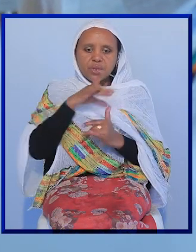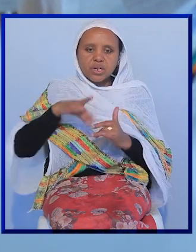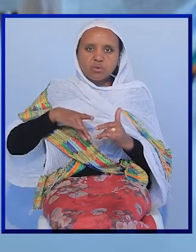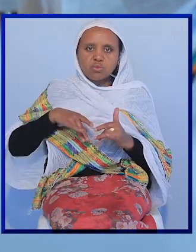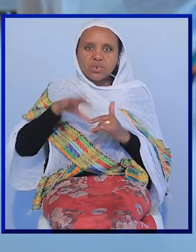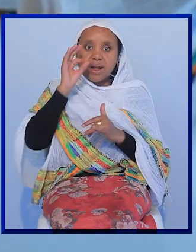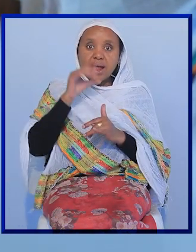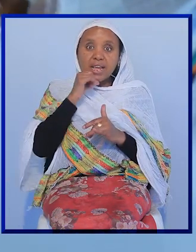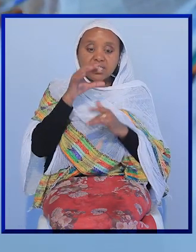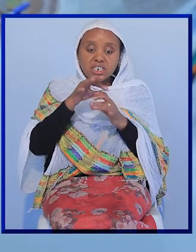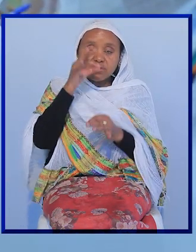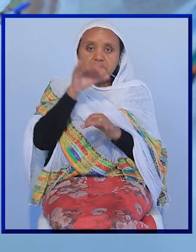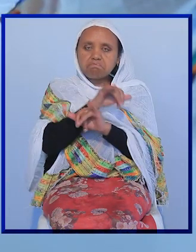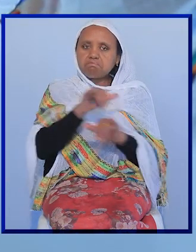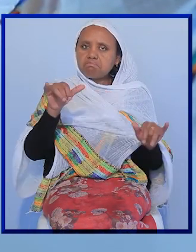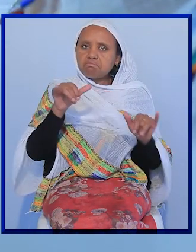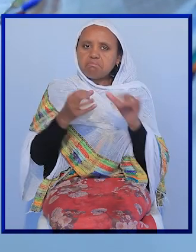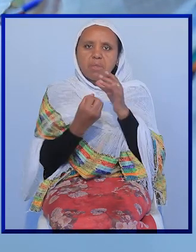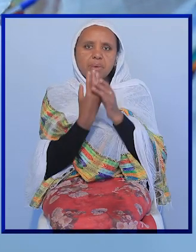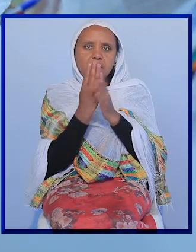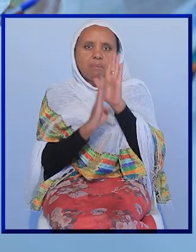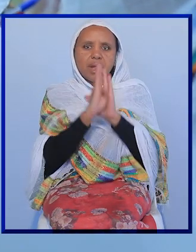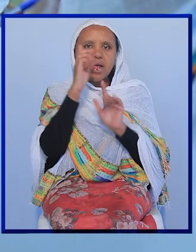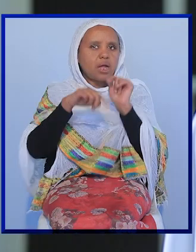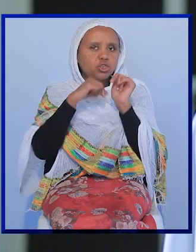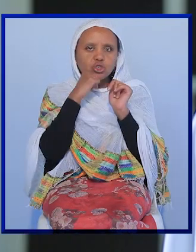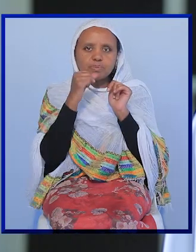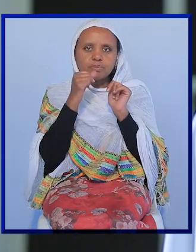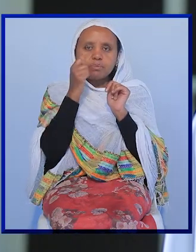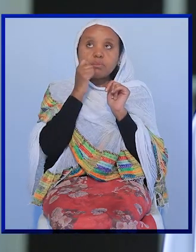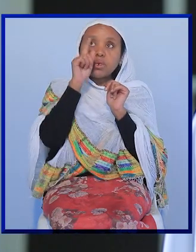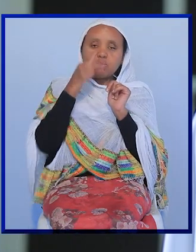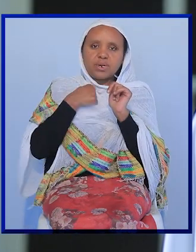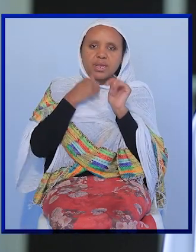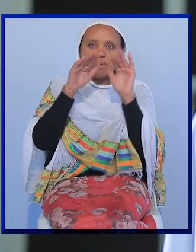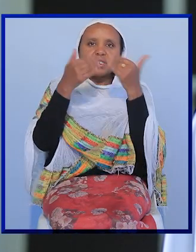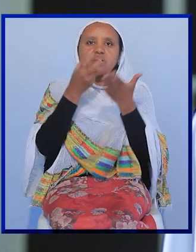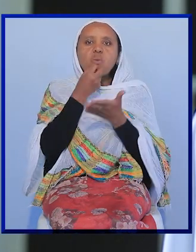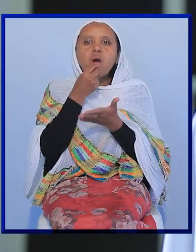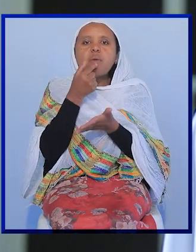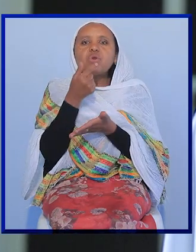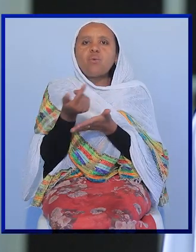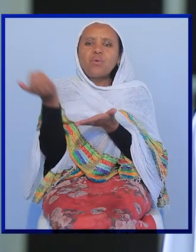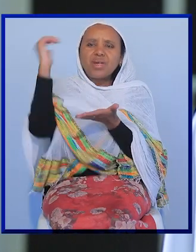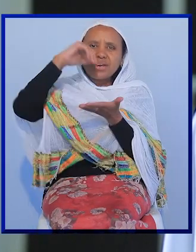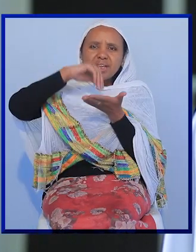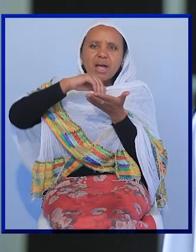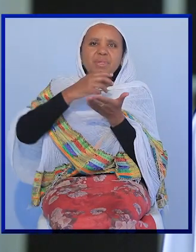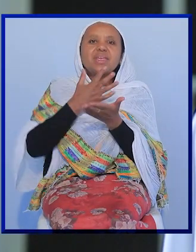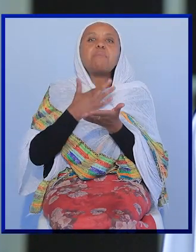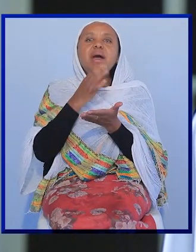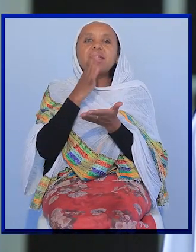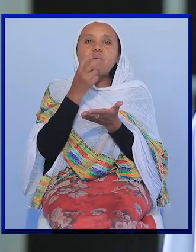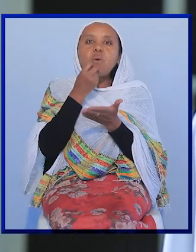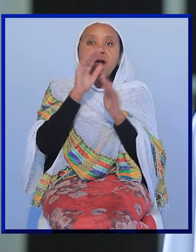ክርስቶስን ካላገኘች ነፍስም እንዲሁ መብቀል ማደግ አትችልም። በእውነት እርሱ እኔ የምሰጠው ውሃ ብሎ ድጋሚ የማያስጠማውን